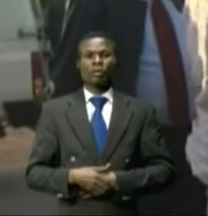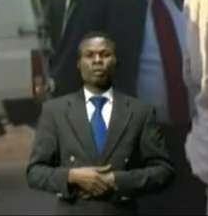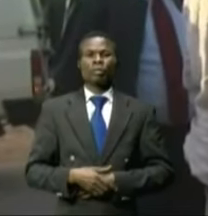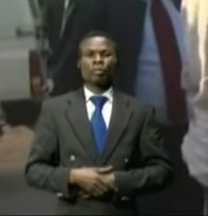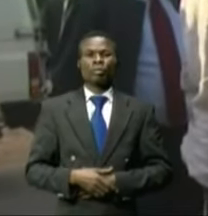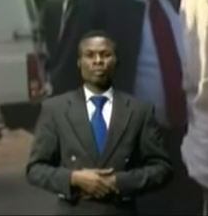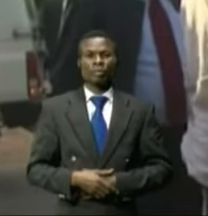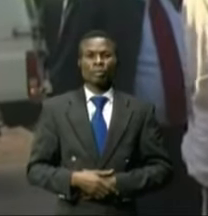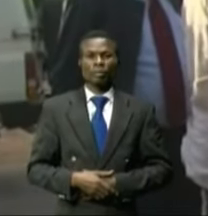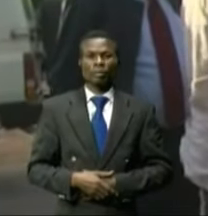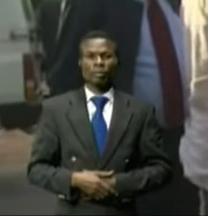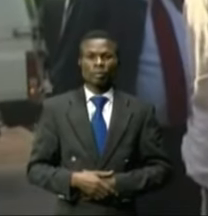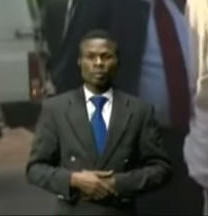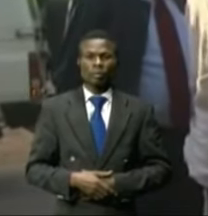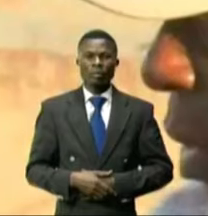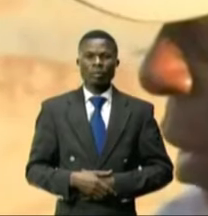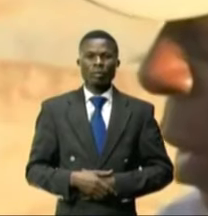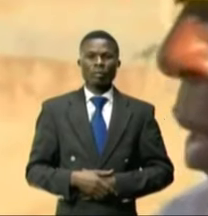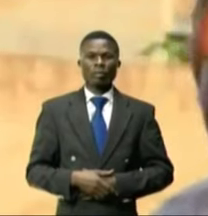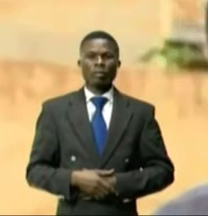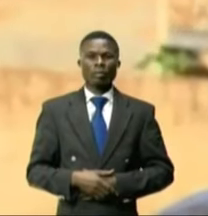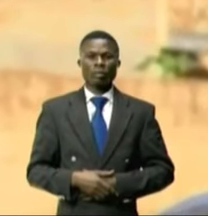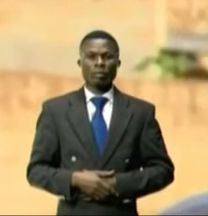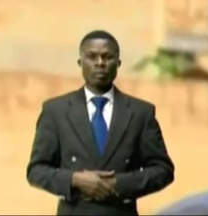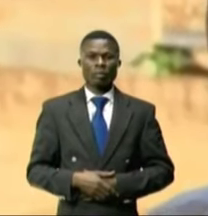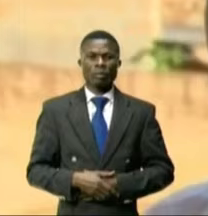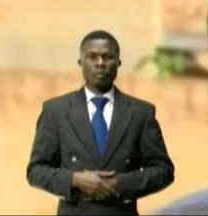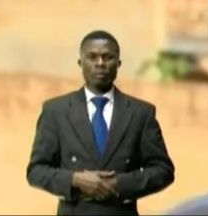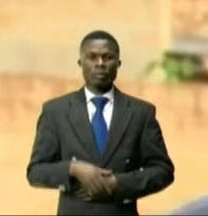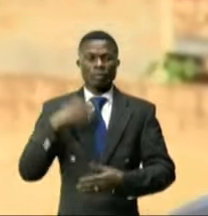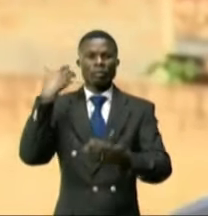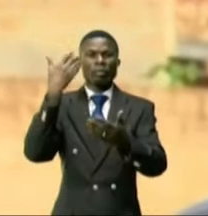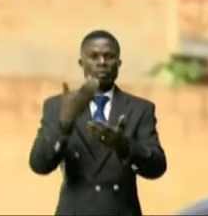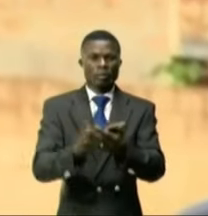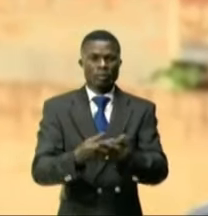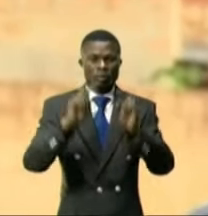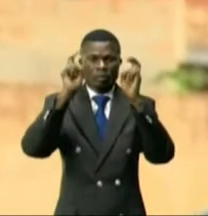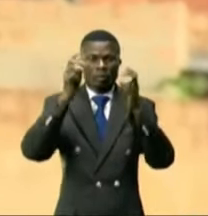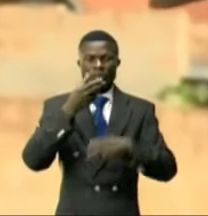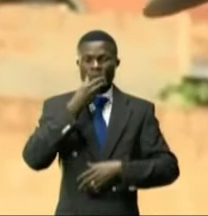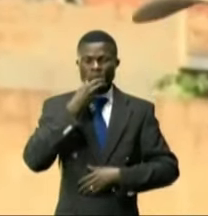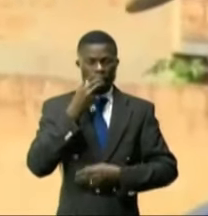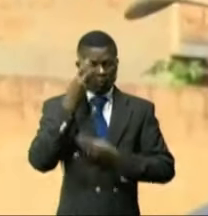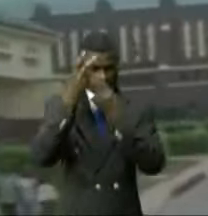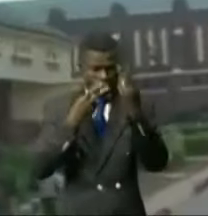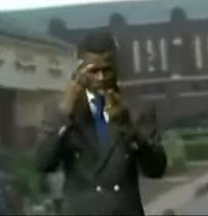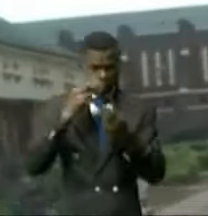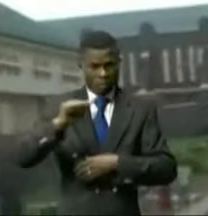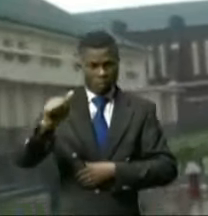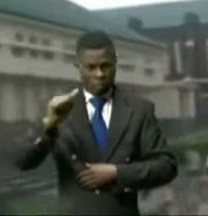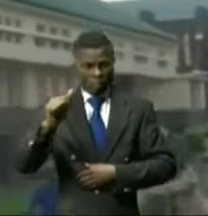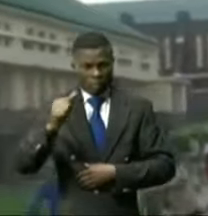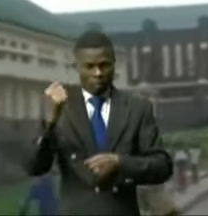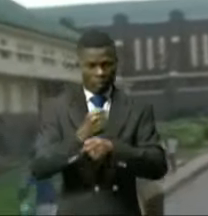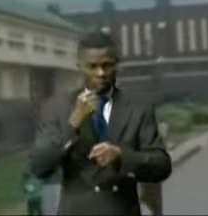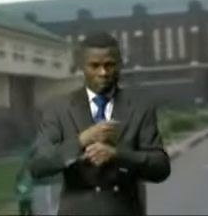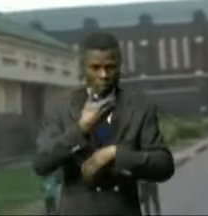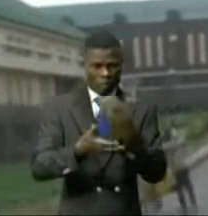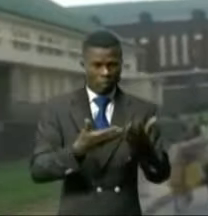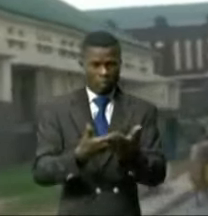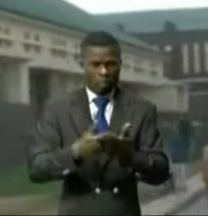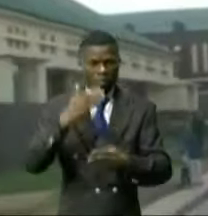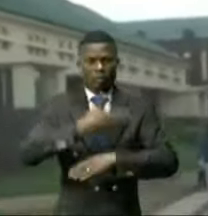l'OVD, Office de voirie et drainage, Victor Tumbachikela, est arrivé à Mbujimayi pour une visite officielle d'inspection des travaux